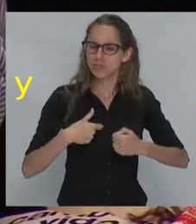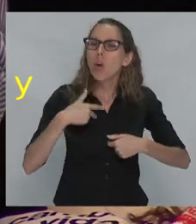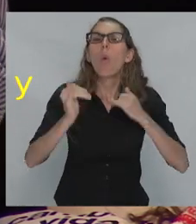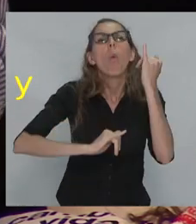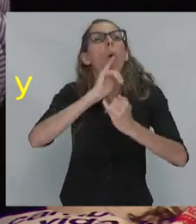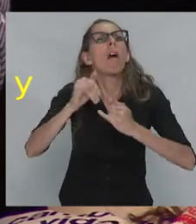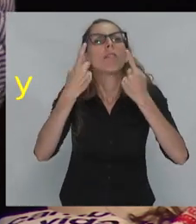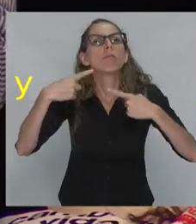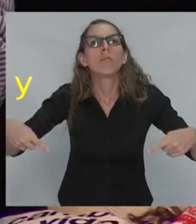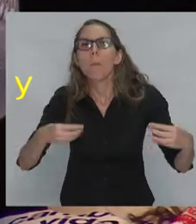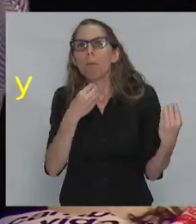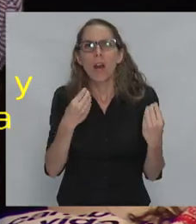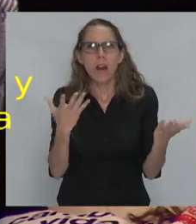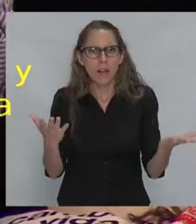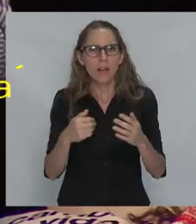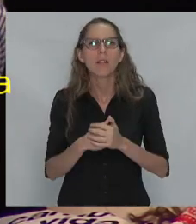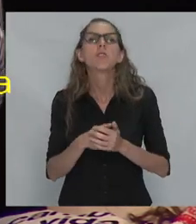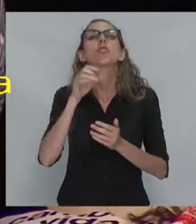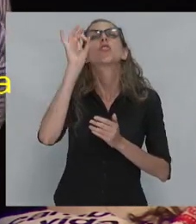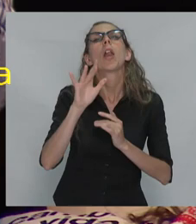historique. C'est pour vous dire que